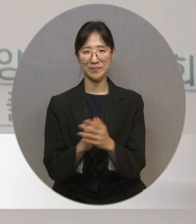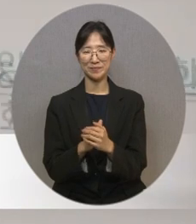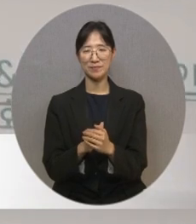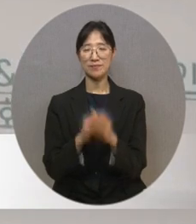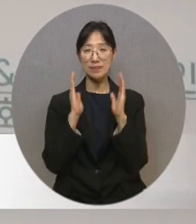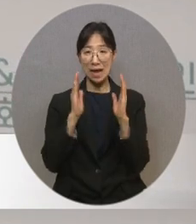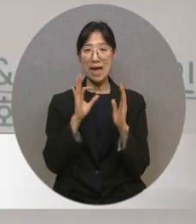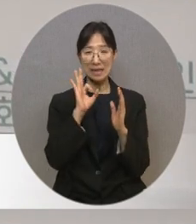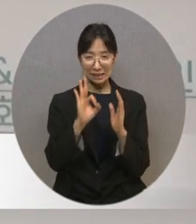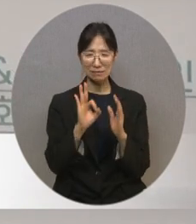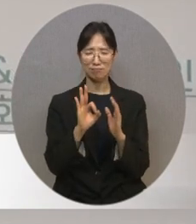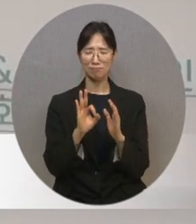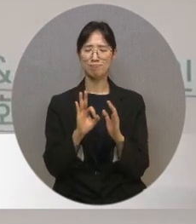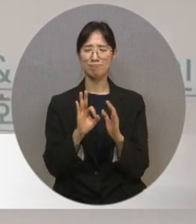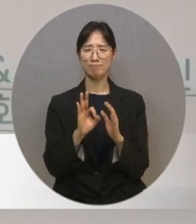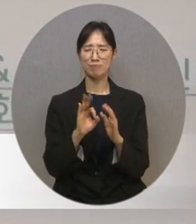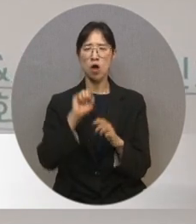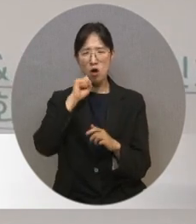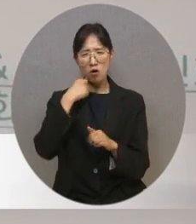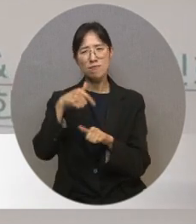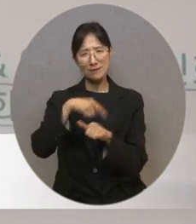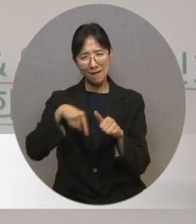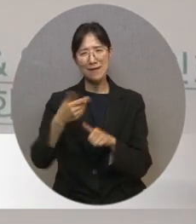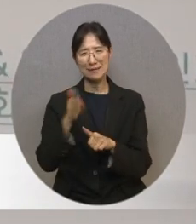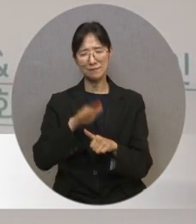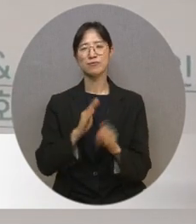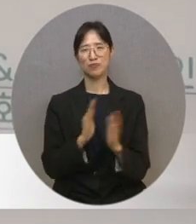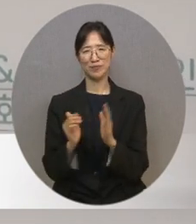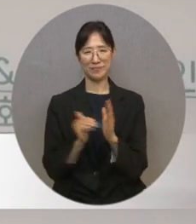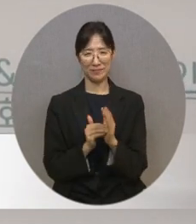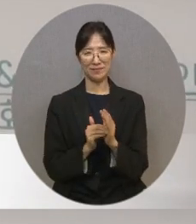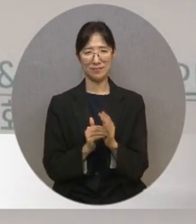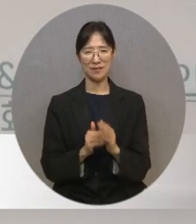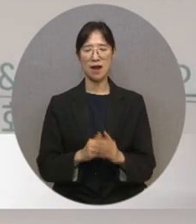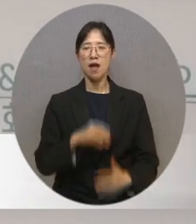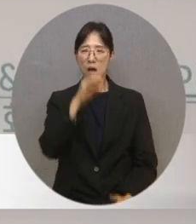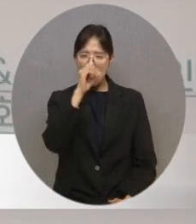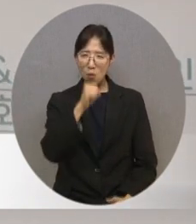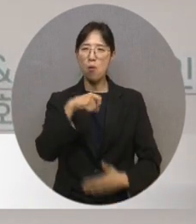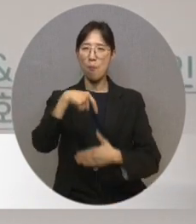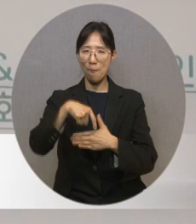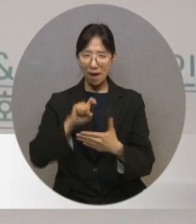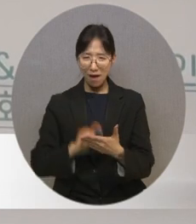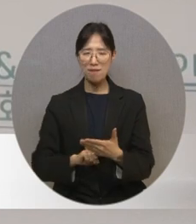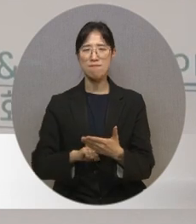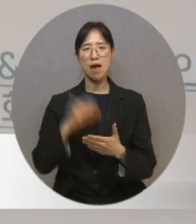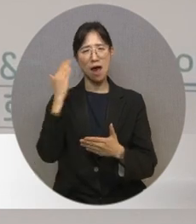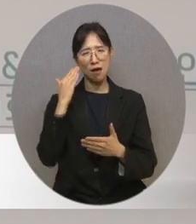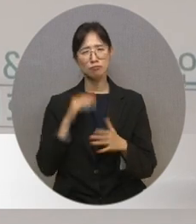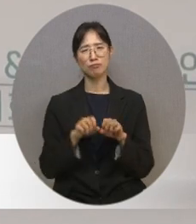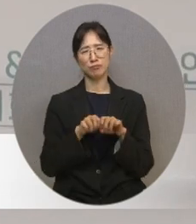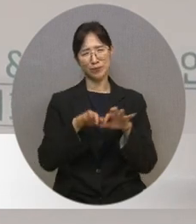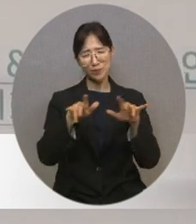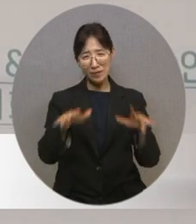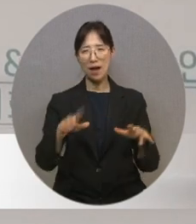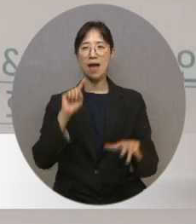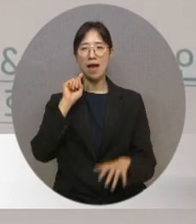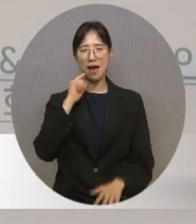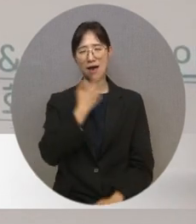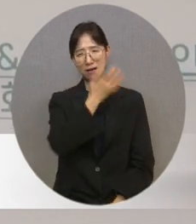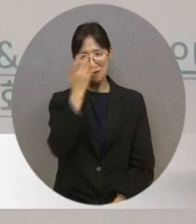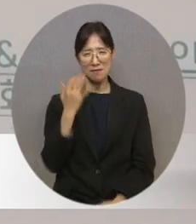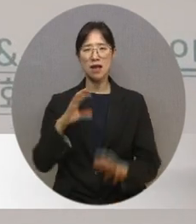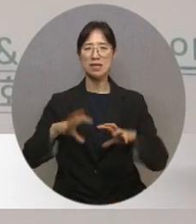장학금도 어려운 경기지만 준비를 했습니다. 이런 선한 마음들이 대한민국에 멀리 퍼져서